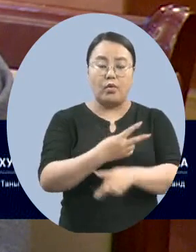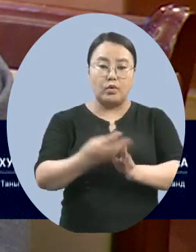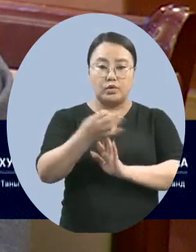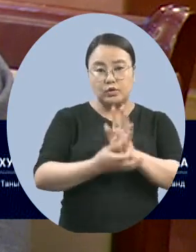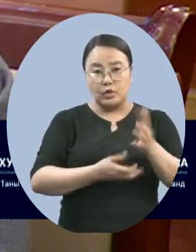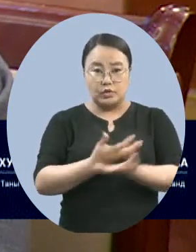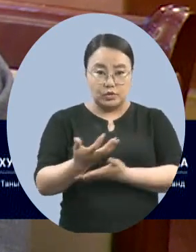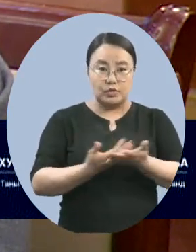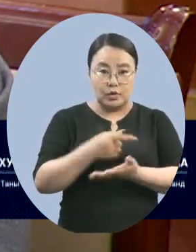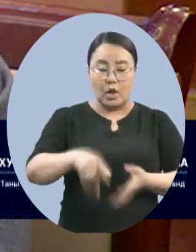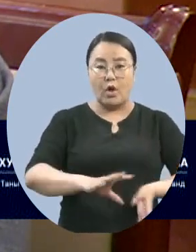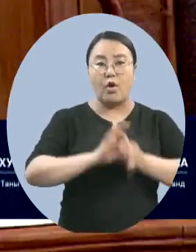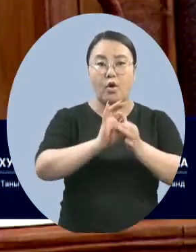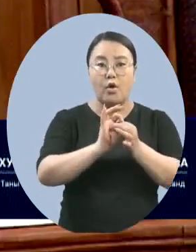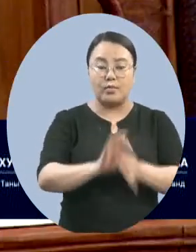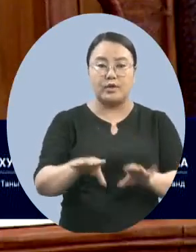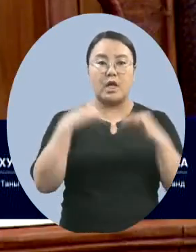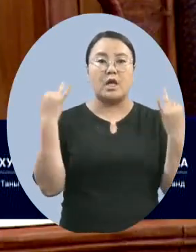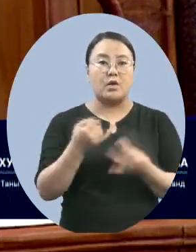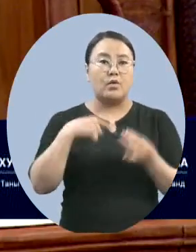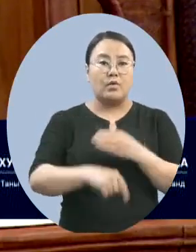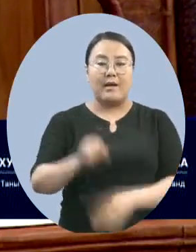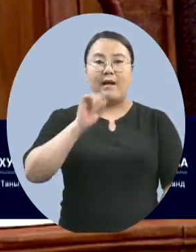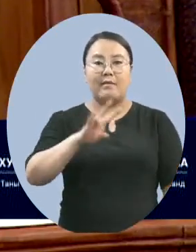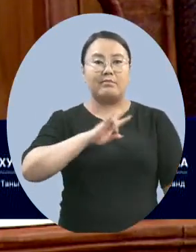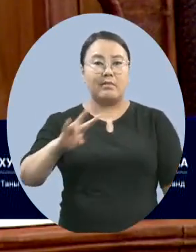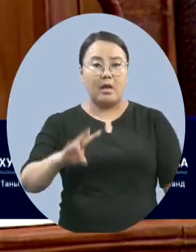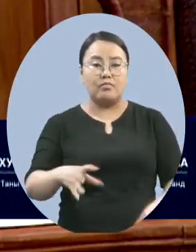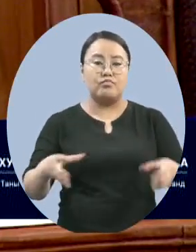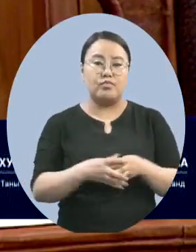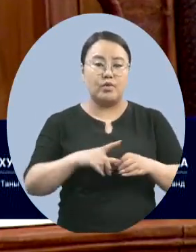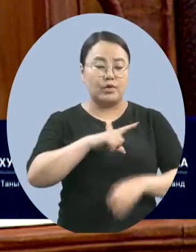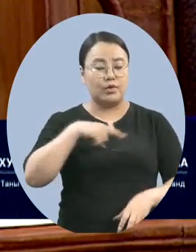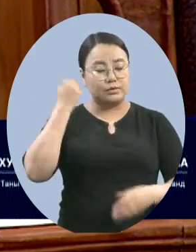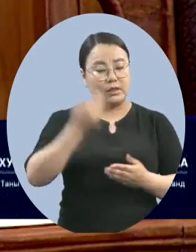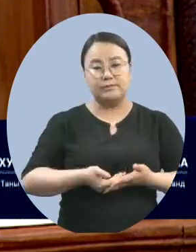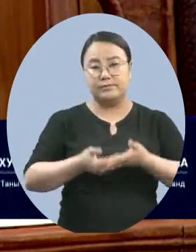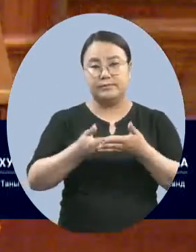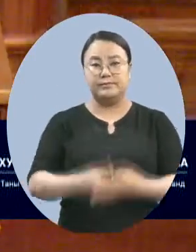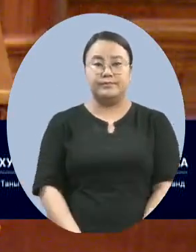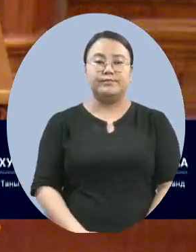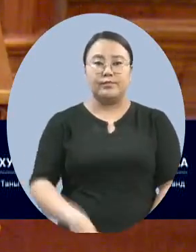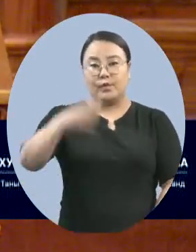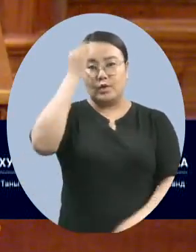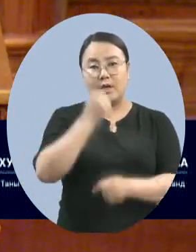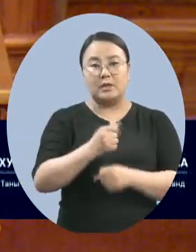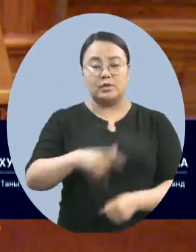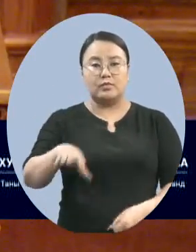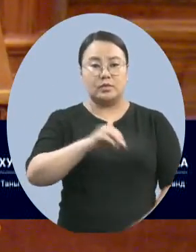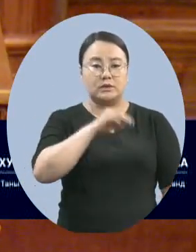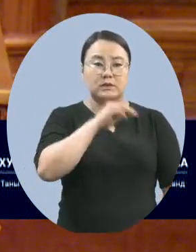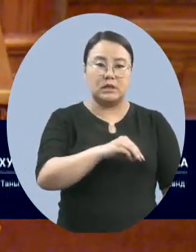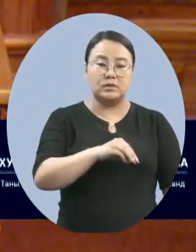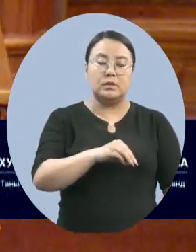хуулийн төслүүдийг хилцэж байгаатай холбогдуулан улсын хурлдах арчилсан намын бүлэг санал дүгнэлтэд танилцууллаа. Төрийн албан хаагчдын цалин болон